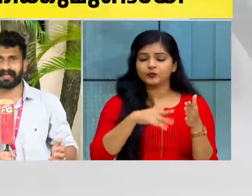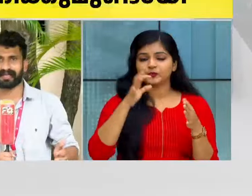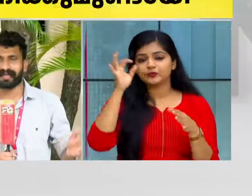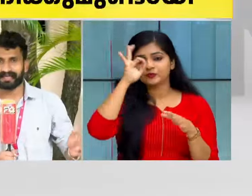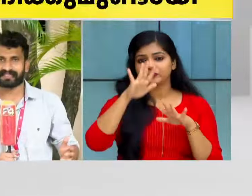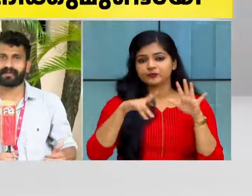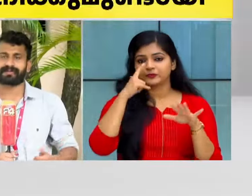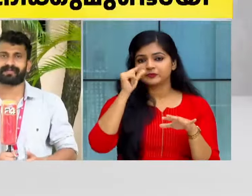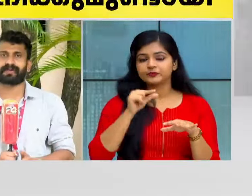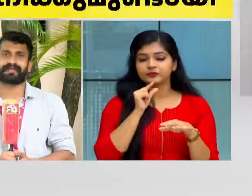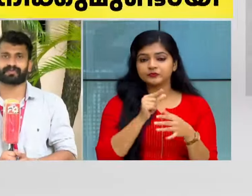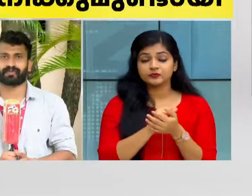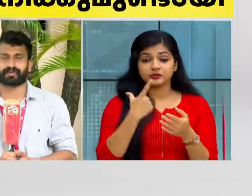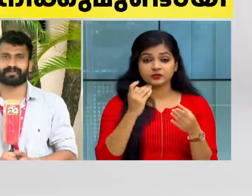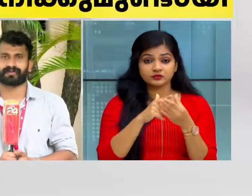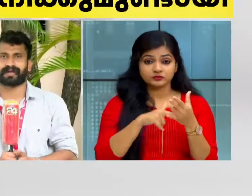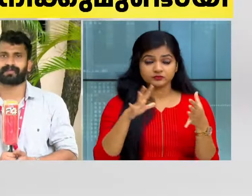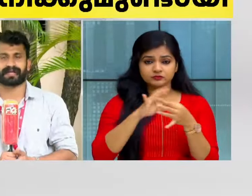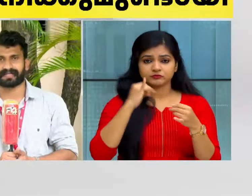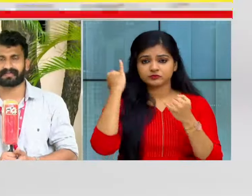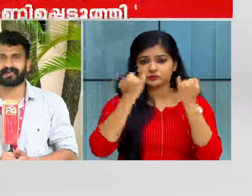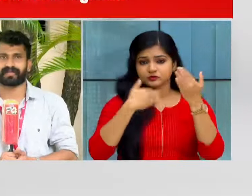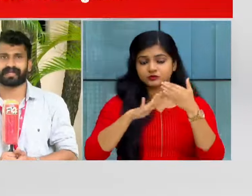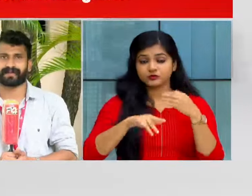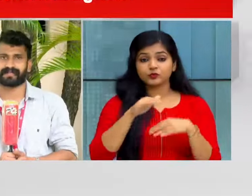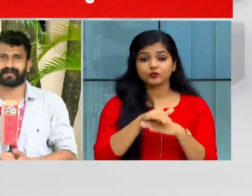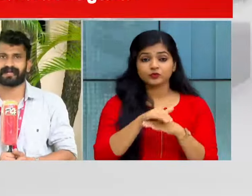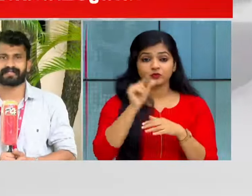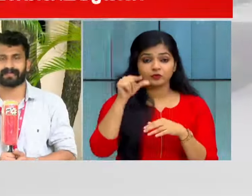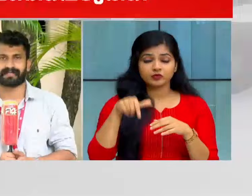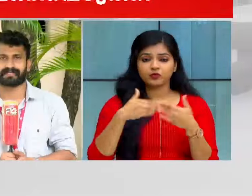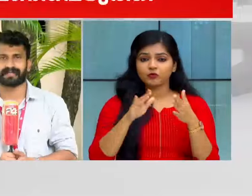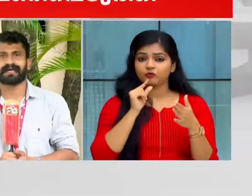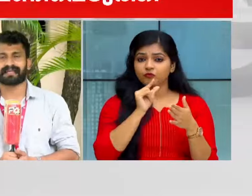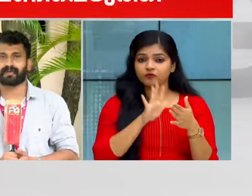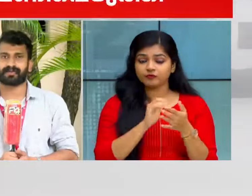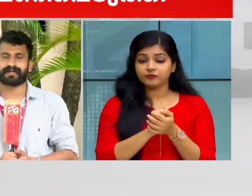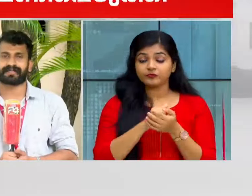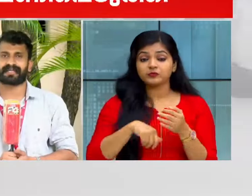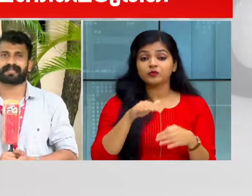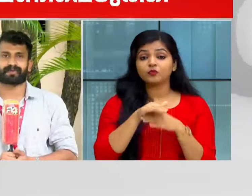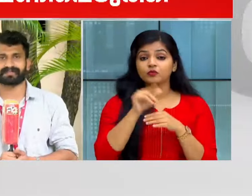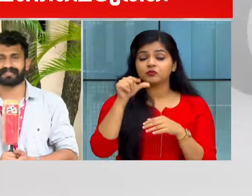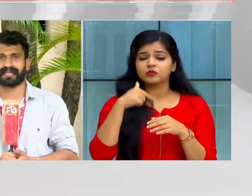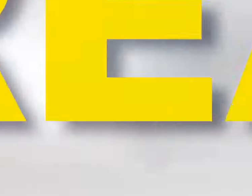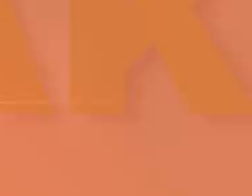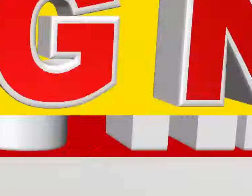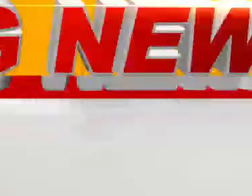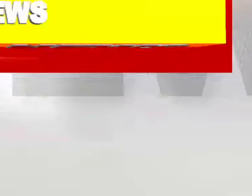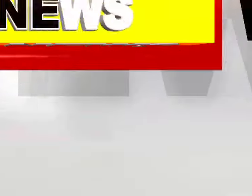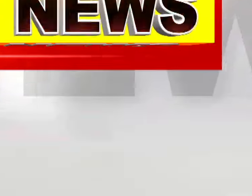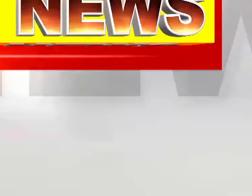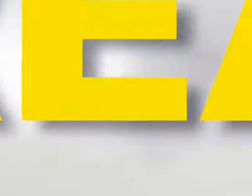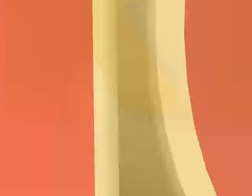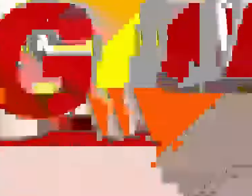അതിനിടയിൽ ഈ കേസുമായി ബന്ധപ്പെട്ടുള്ള അന്വേഷണവും പുരോഗമിക്കുകയാണ് ഇപ്പോൾ കണ്ടക്ടറുടെ മൊഴി രേഖപ്പെടുത്തിയിട്ടുണ്ട് കണ്ടക്ടർ പറയുന്നത് താൻ ഒന്നും കണ്ടിട്ടില്ല താൻ പുറകെ സീറ്റിലായി അതിന്റെ കാര്യങ്ങൾ